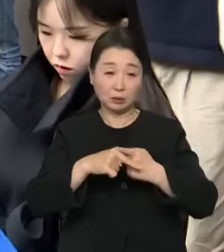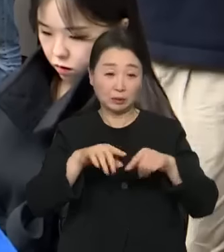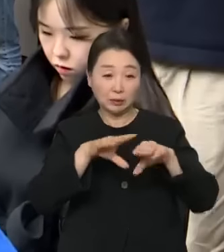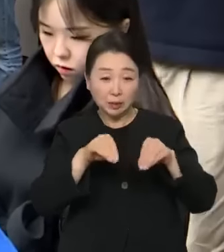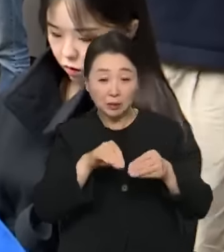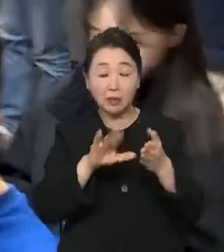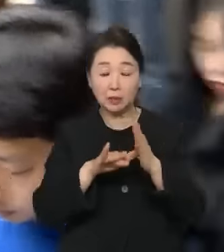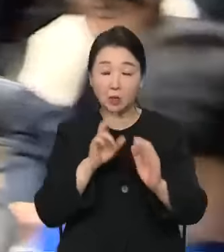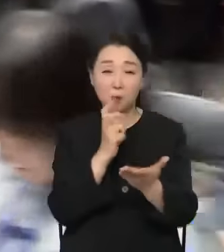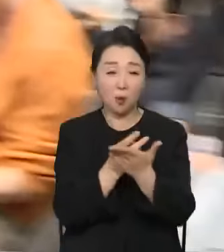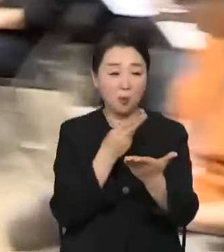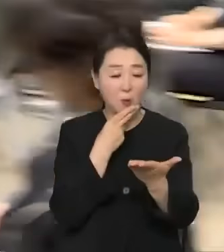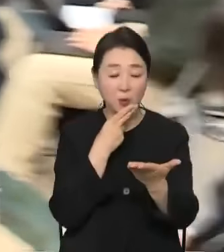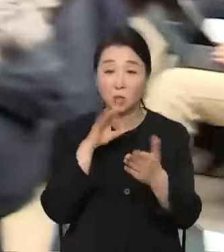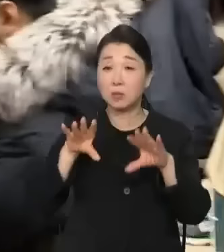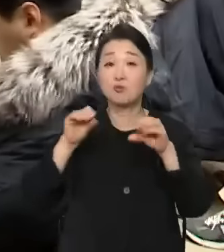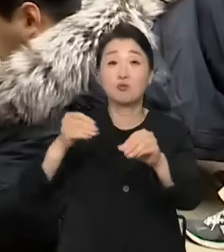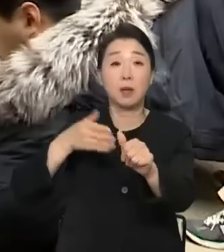중단하라고